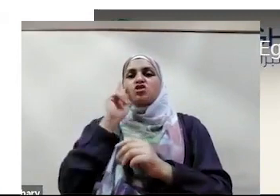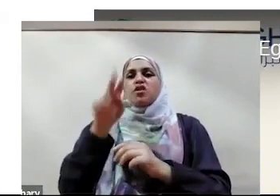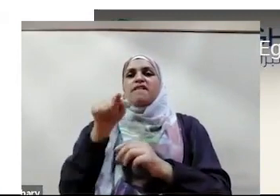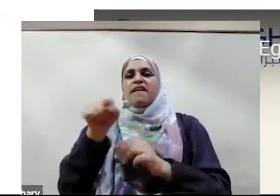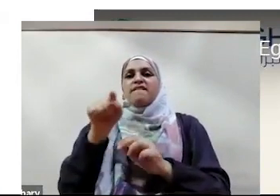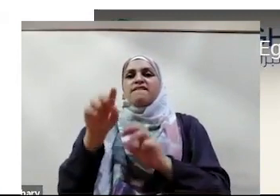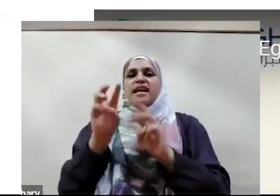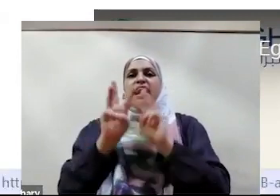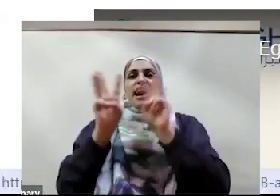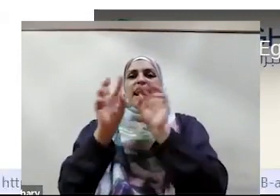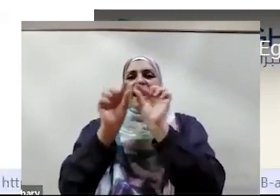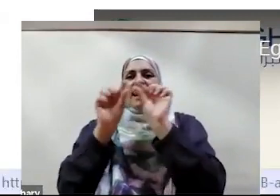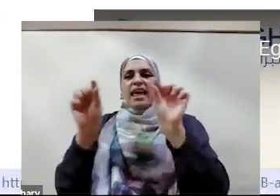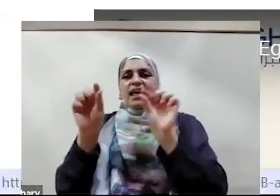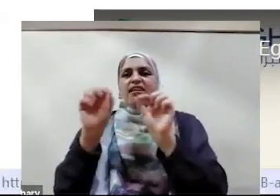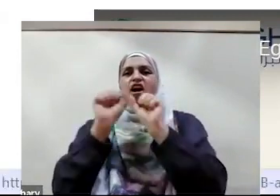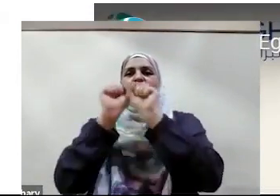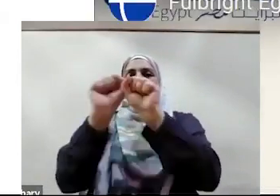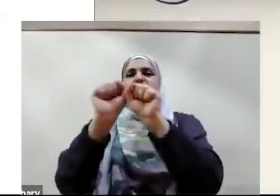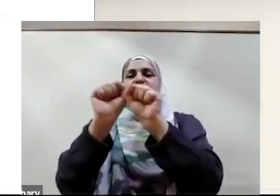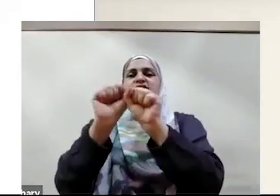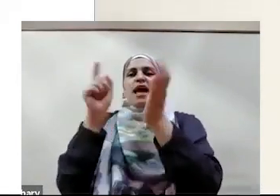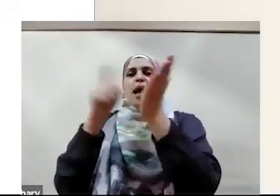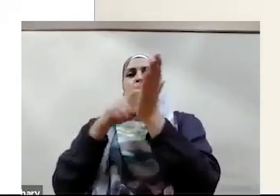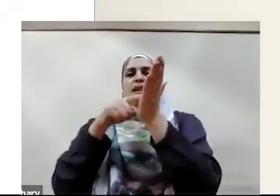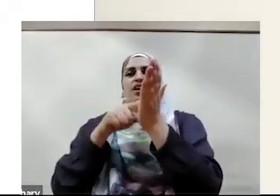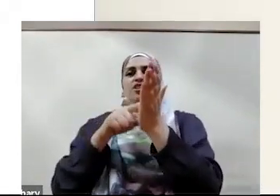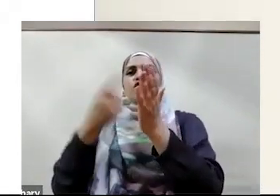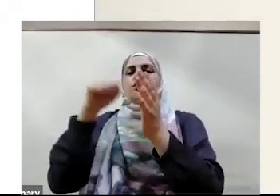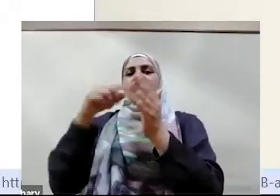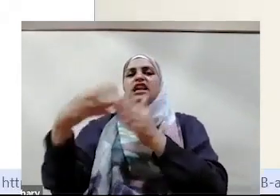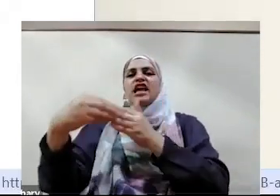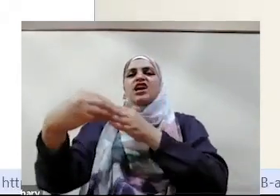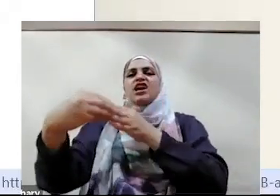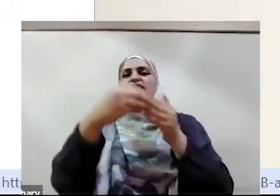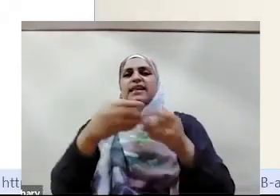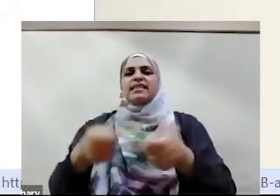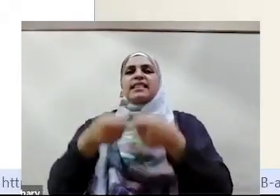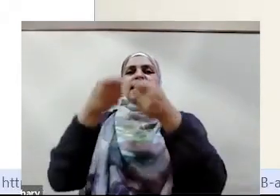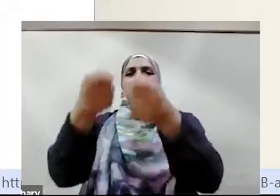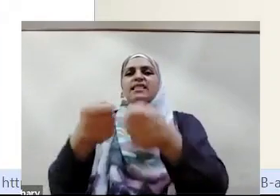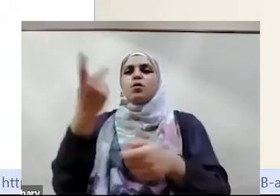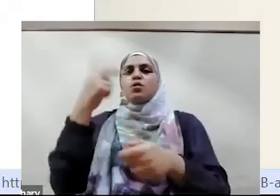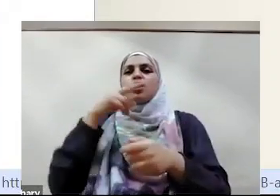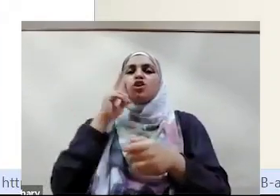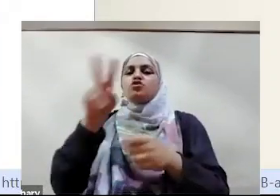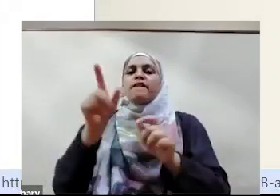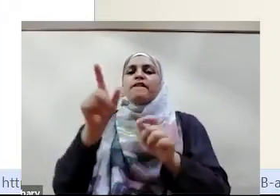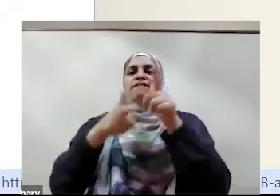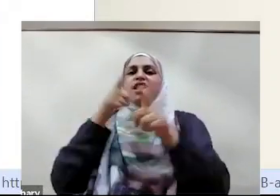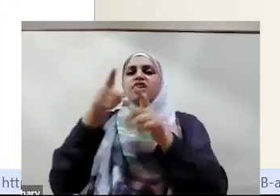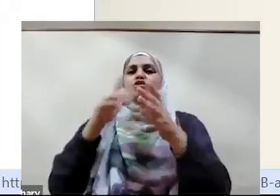الابليكيشن، هلاقي ارشادات التقديم، هلاقي كمان فيديوهات تساعدني وانا بملى